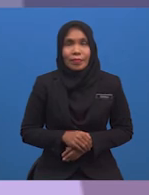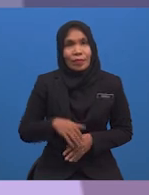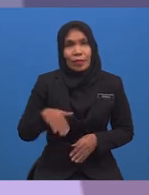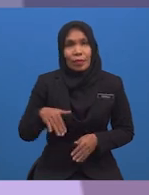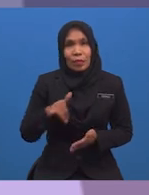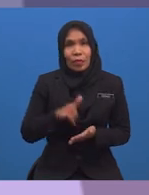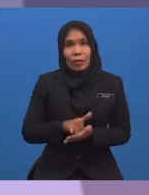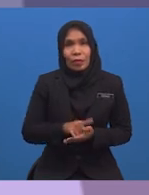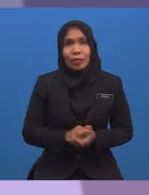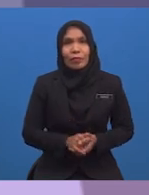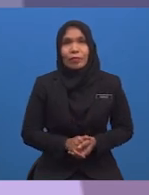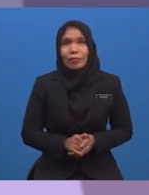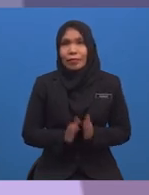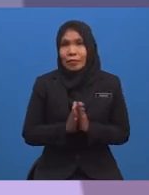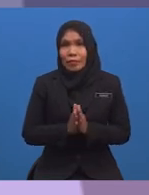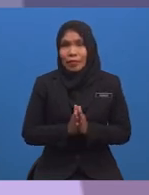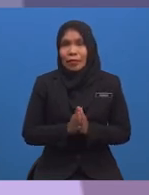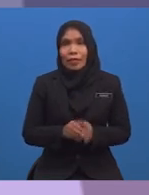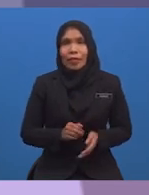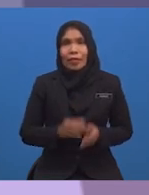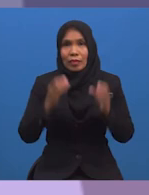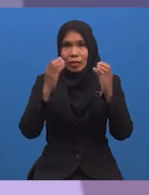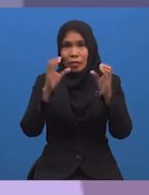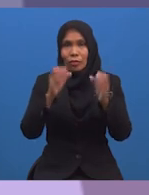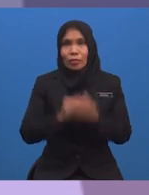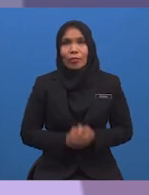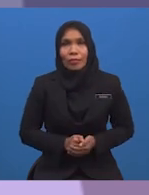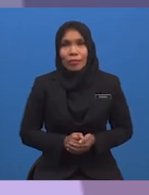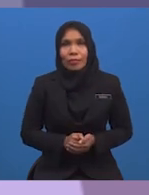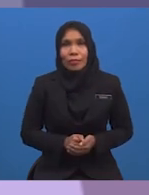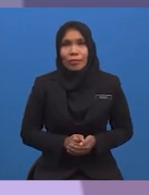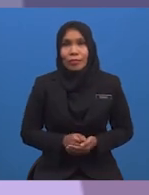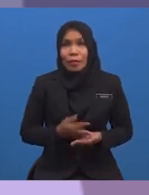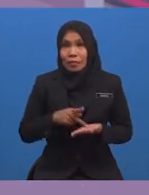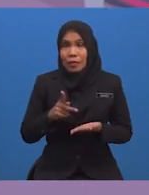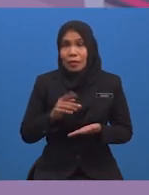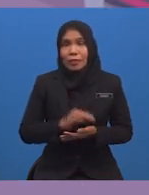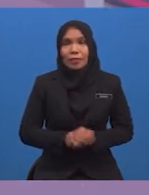Sebelum itu, izinkan cikgu meninggalkan kamu dengan serangkap pantun.